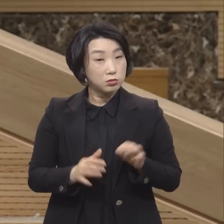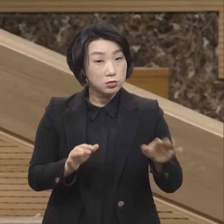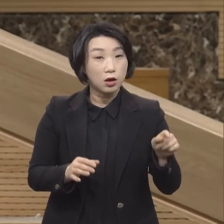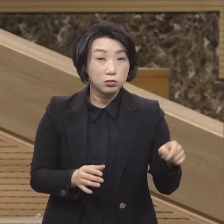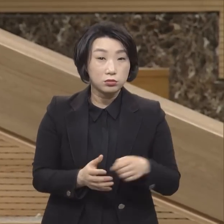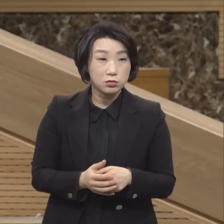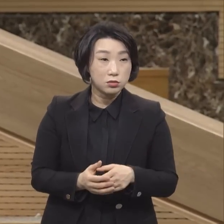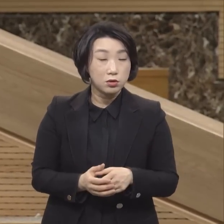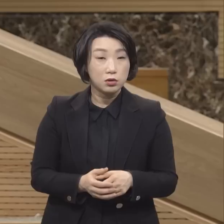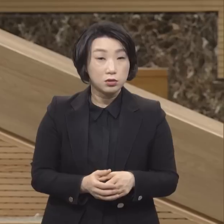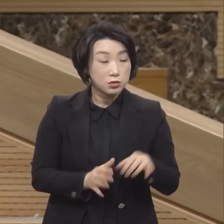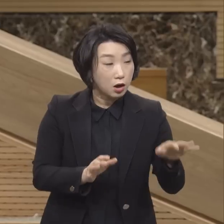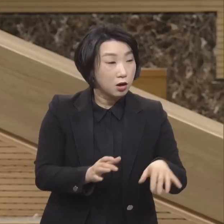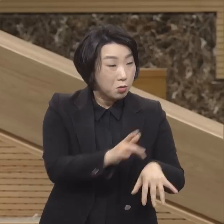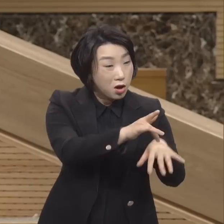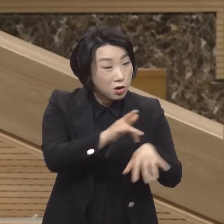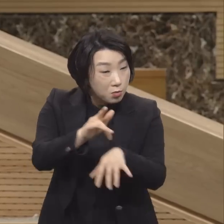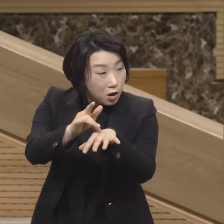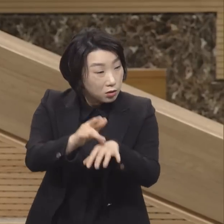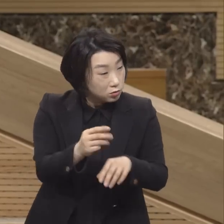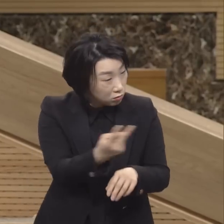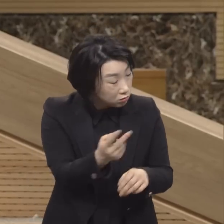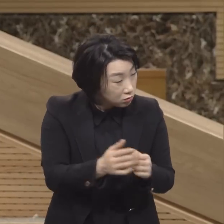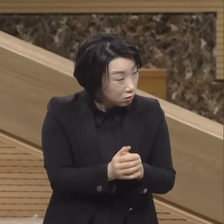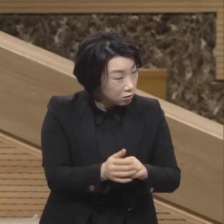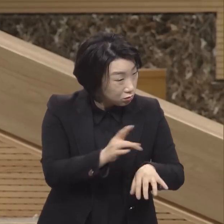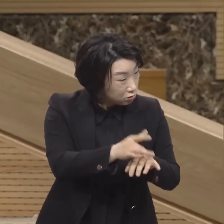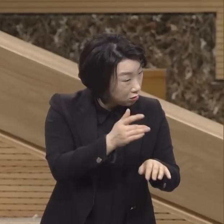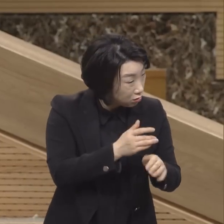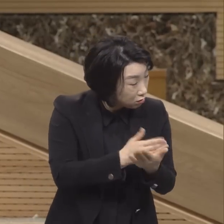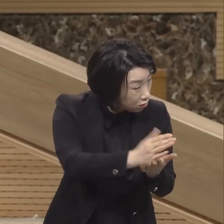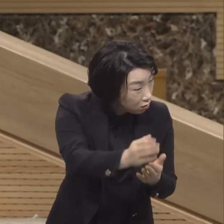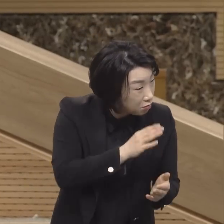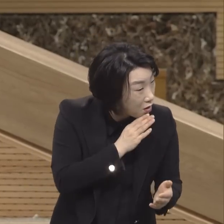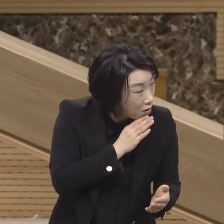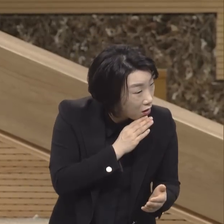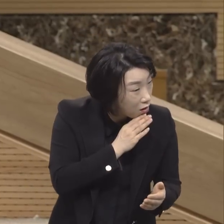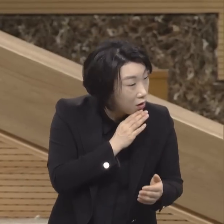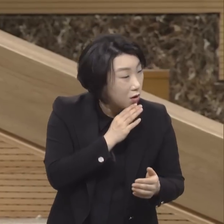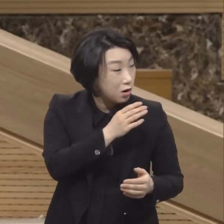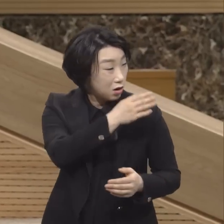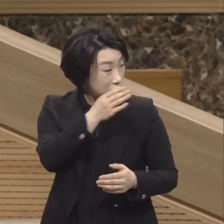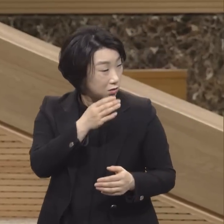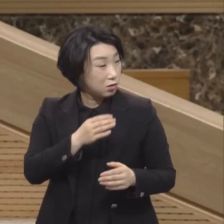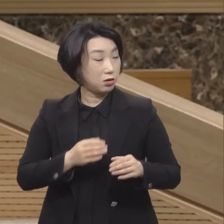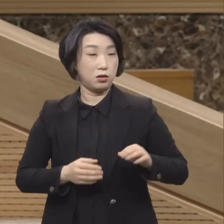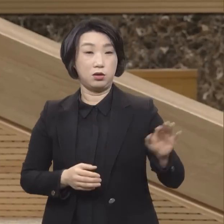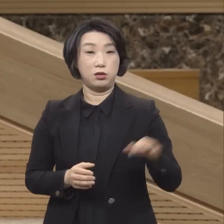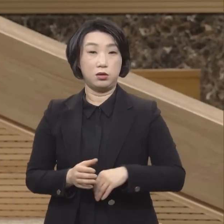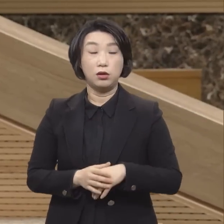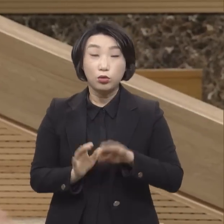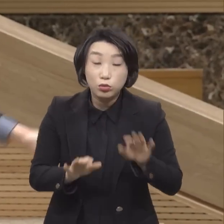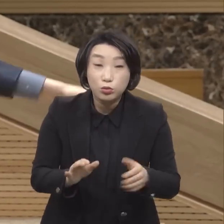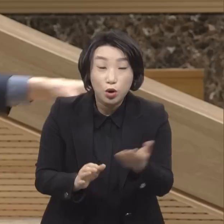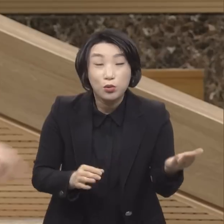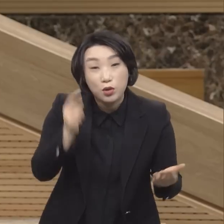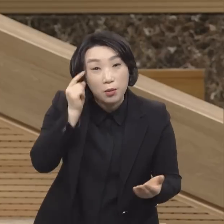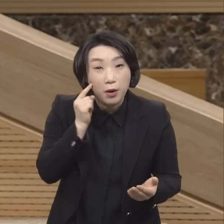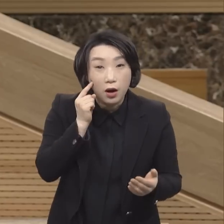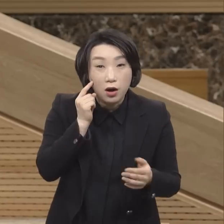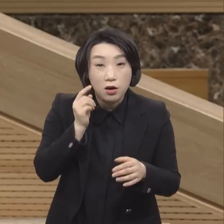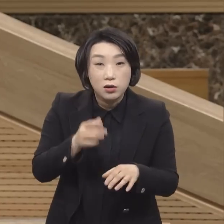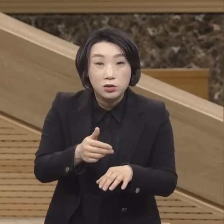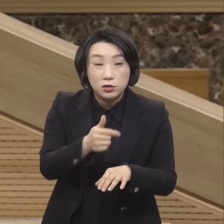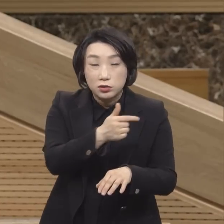감히 사단이 사단을 쫓아낸다. 응? 사단. 응? 그러면 큰 사단이 적은 사단을